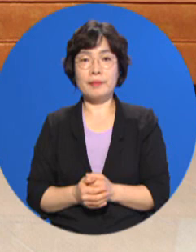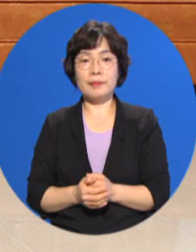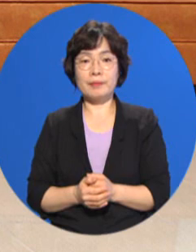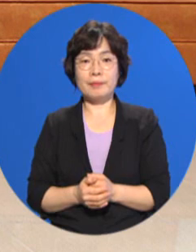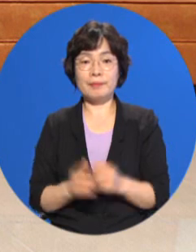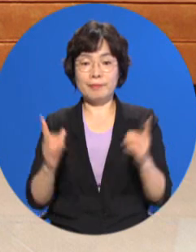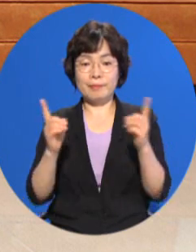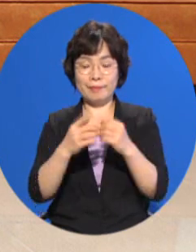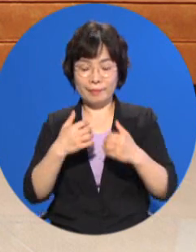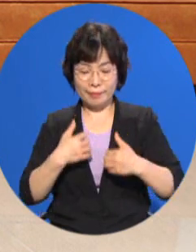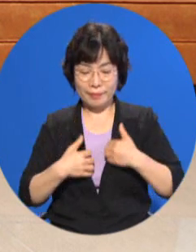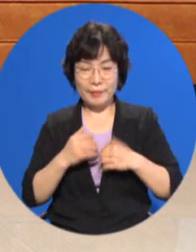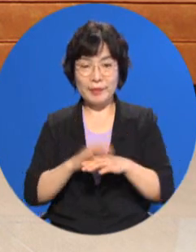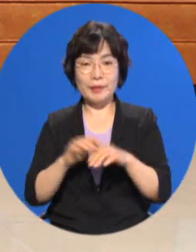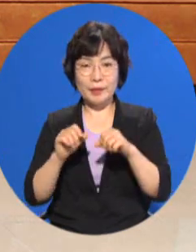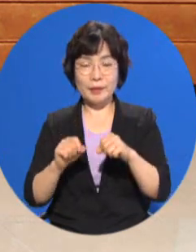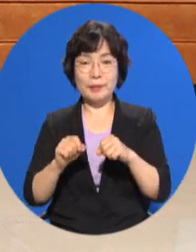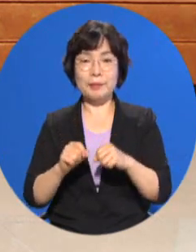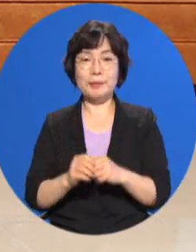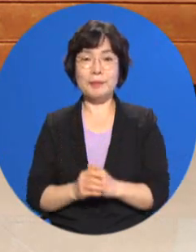부의장님 반갑습니다. 안녕하세요. 네.